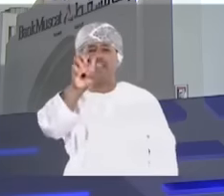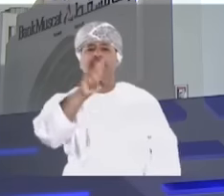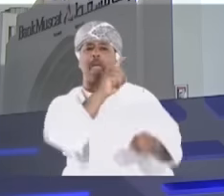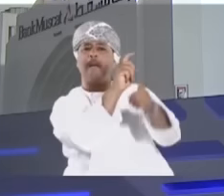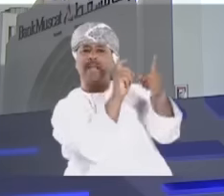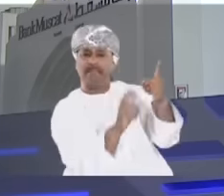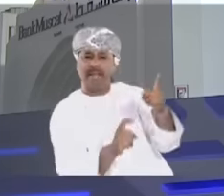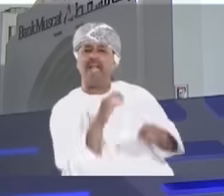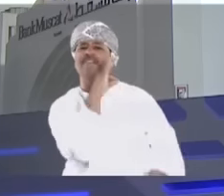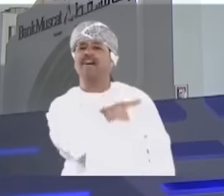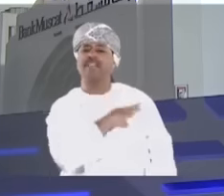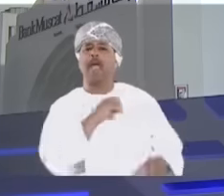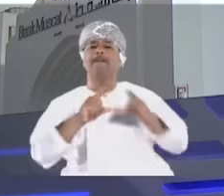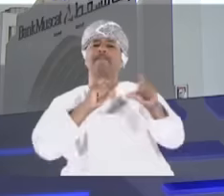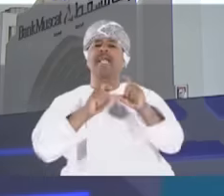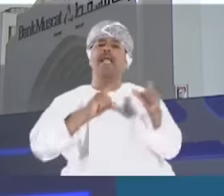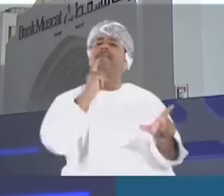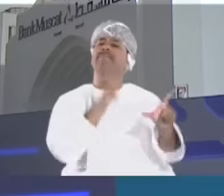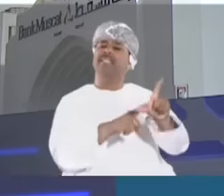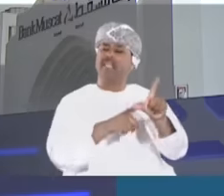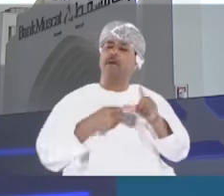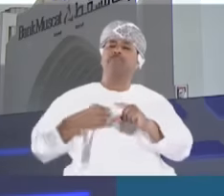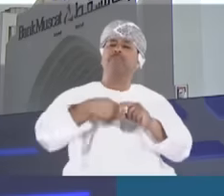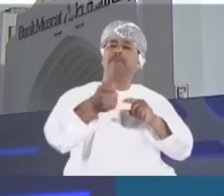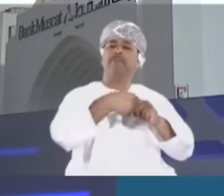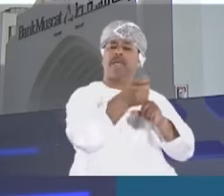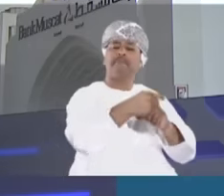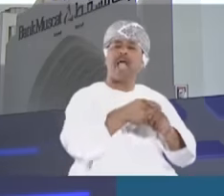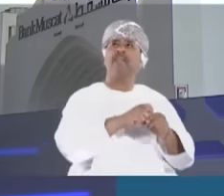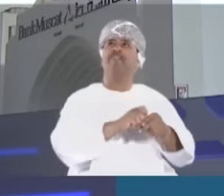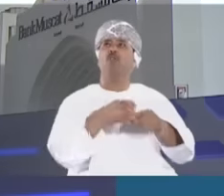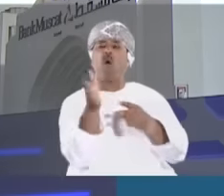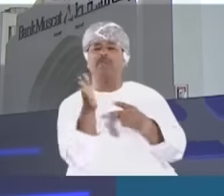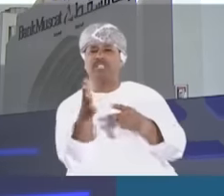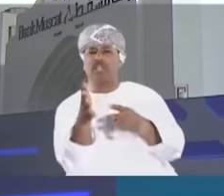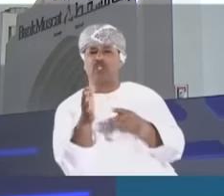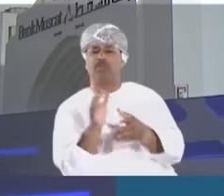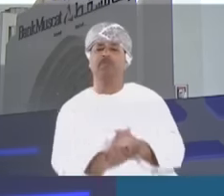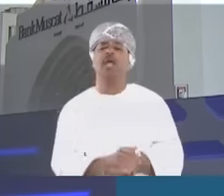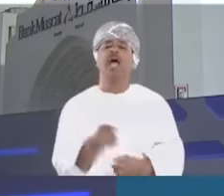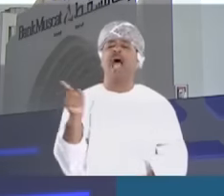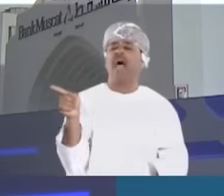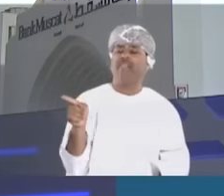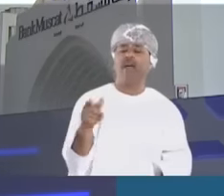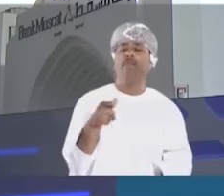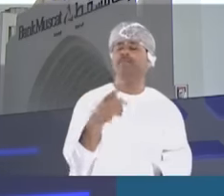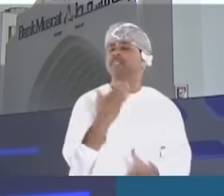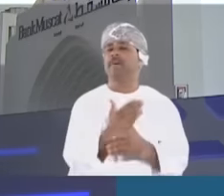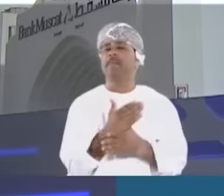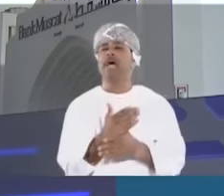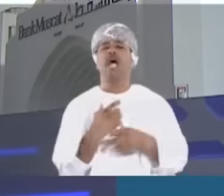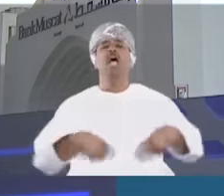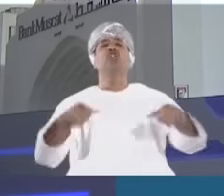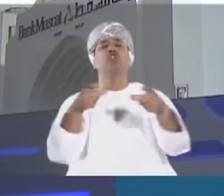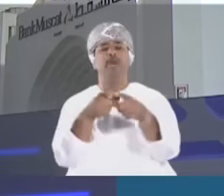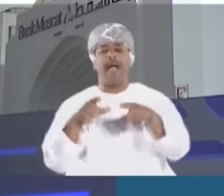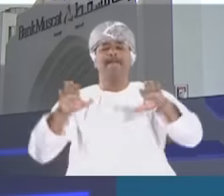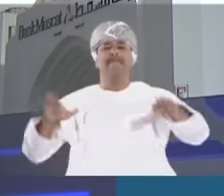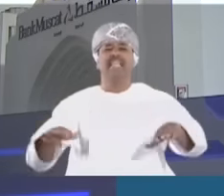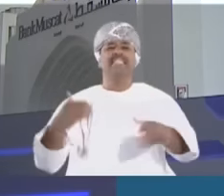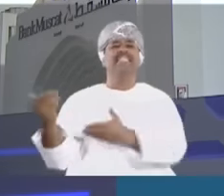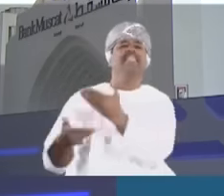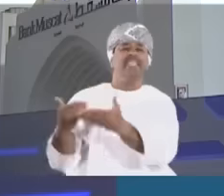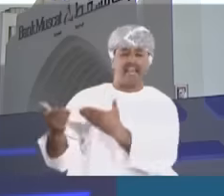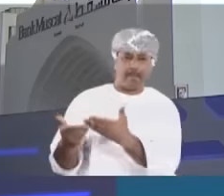30% من أرباح بنك مسقط سوف توزع للعام 2015. جاء ذلك خلال انعقاد اجتماع مجلس